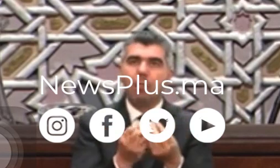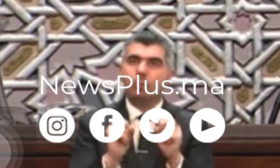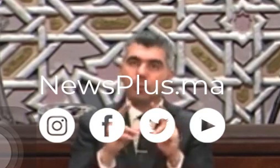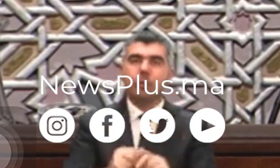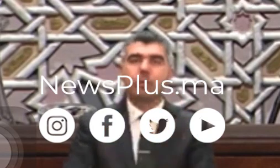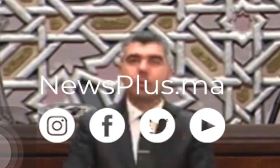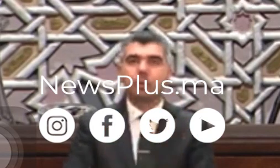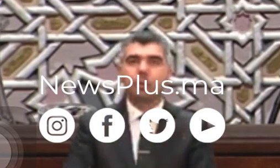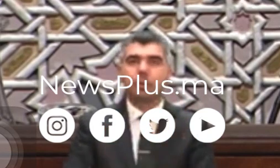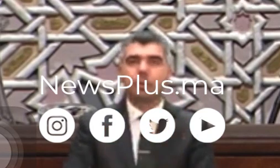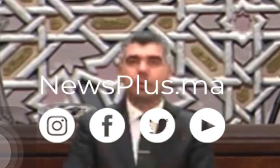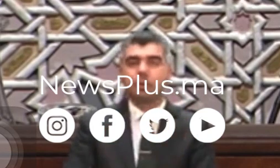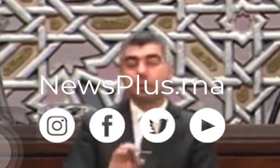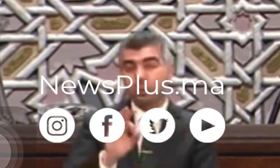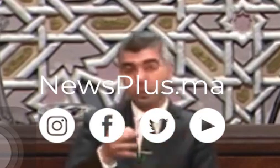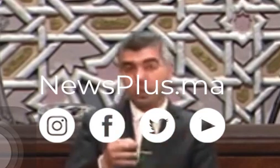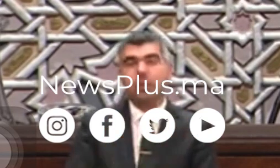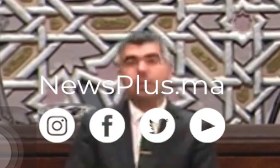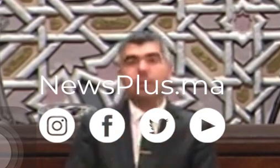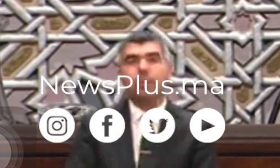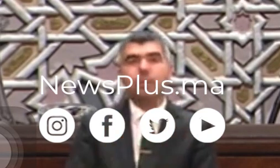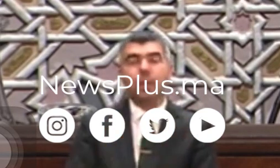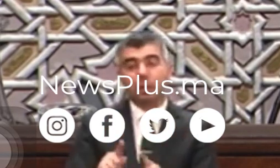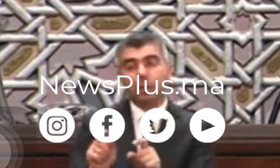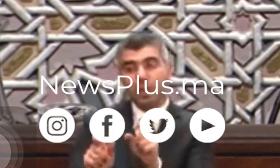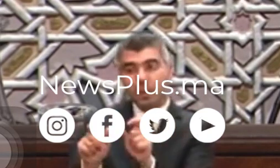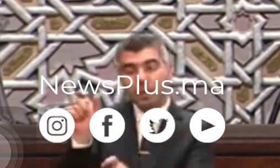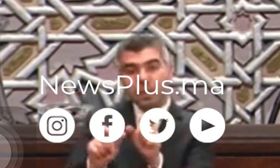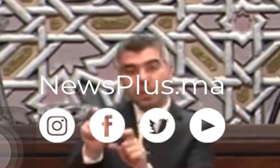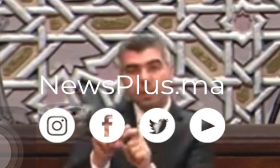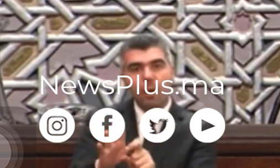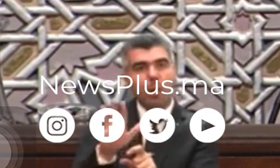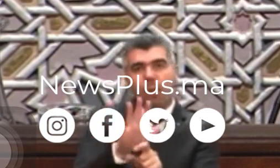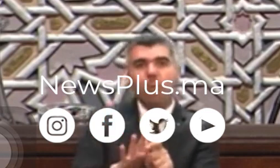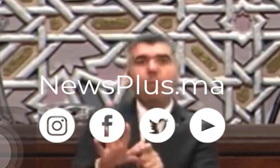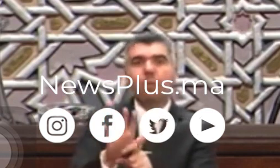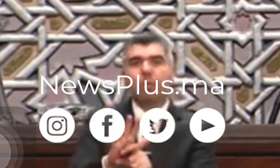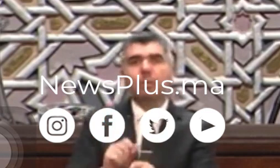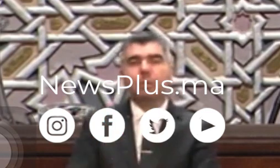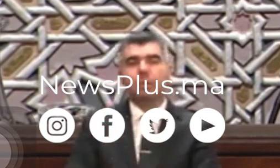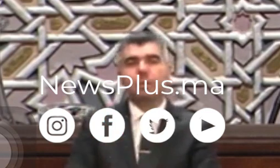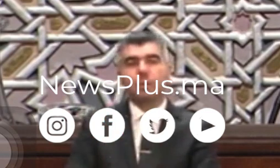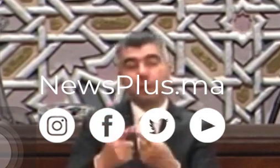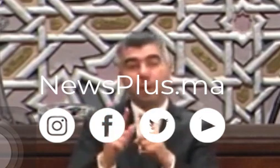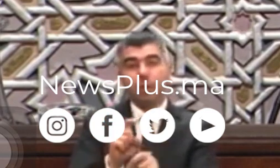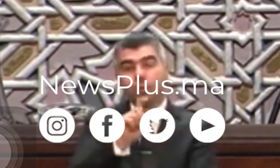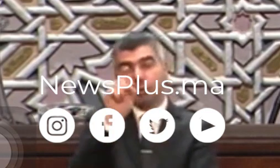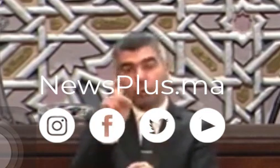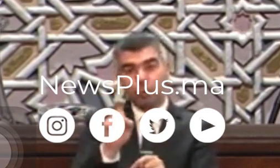هل أحد من الفرق كيفما كان وضع